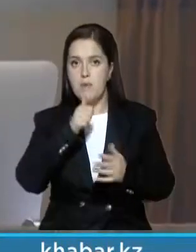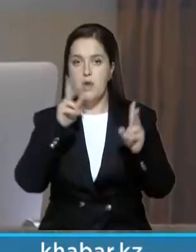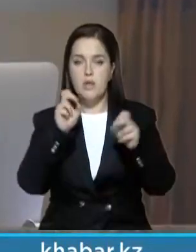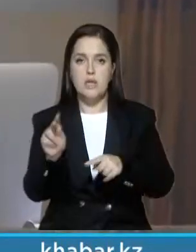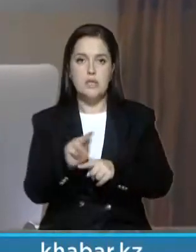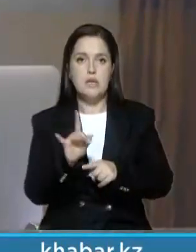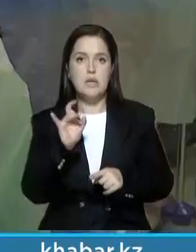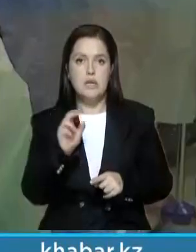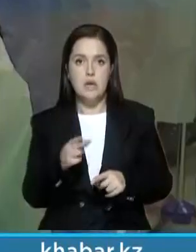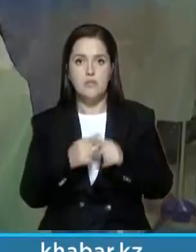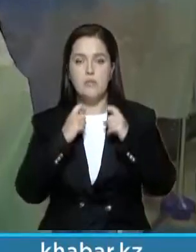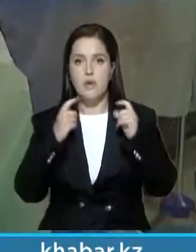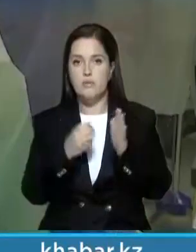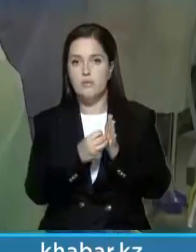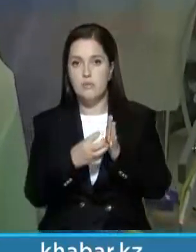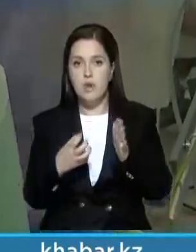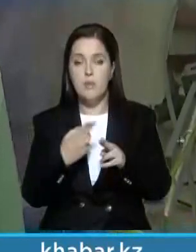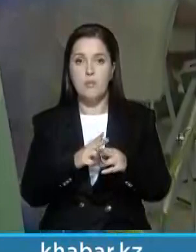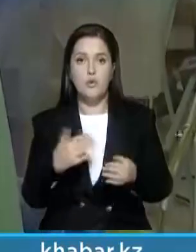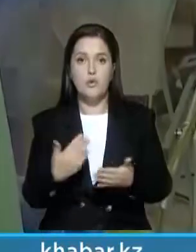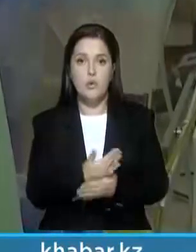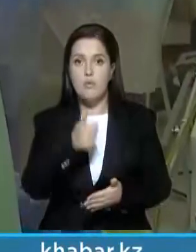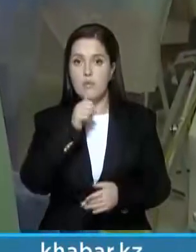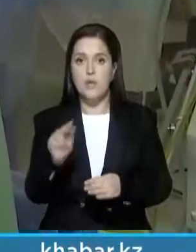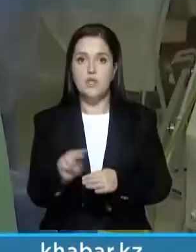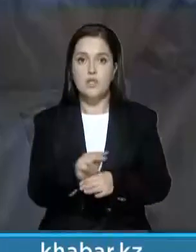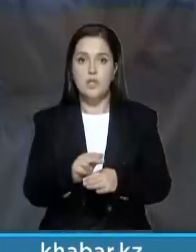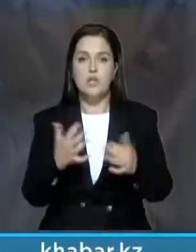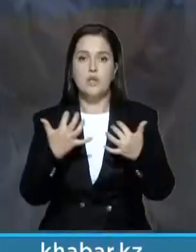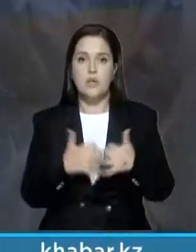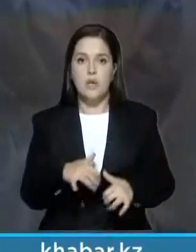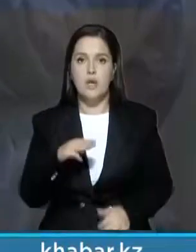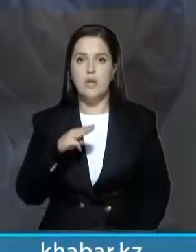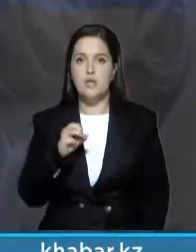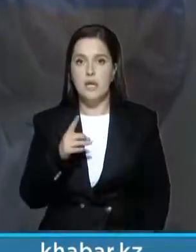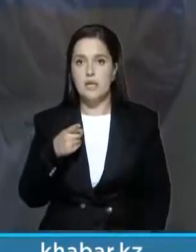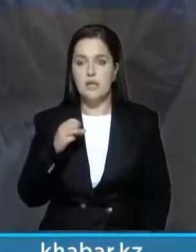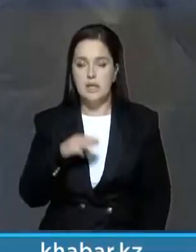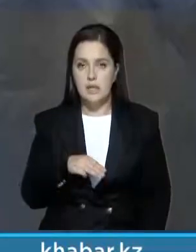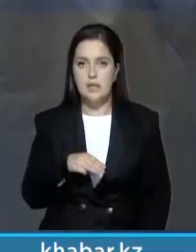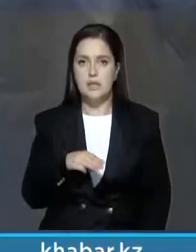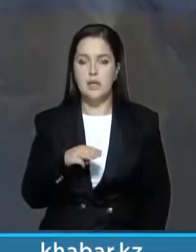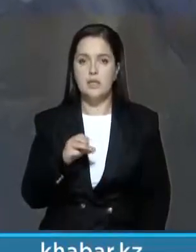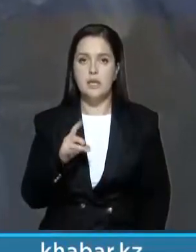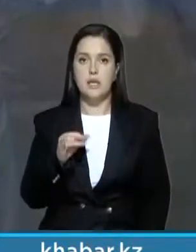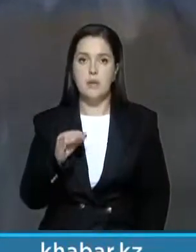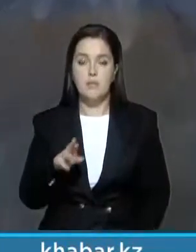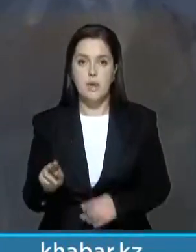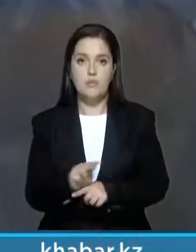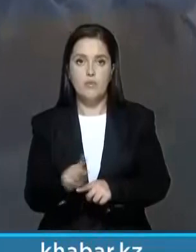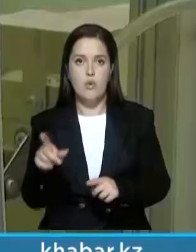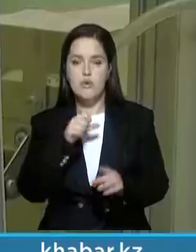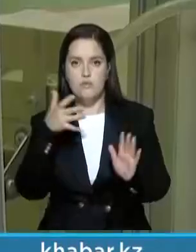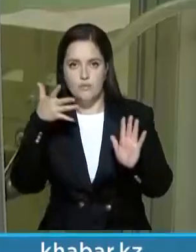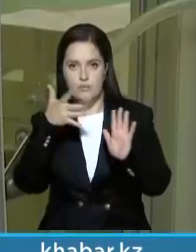лечения рака щитовидной железы. Одним из инновационных методов лечения специалисты считают таргет-терапию. Это метод направлен на